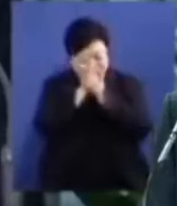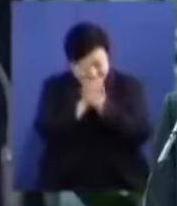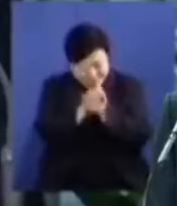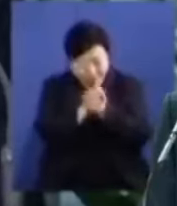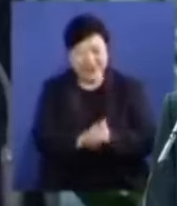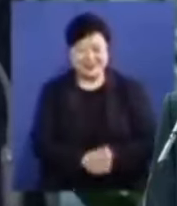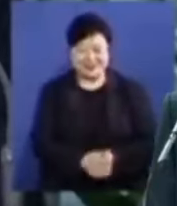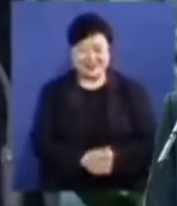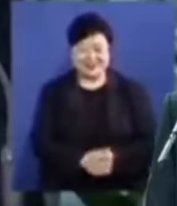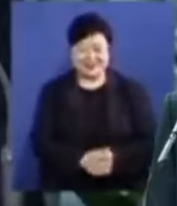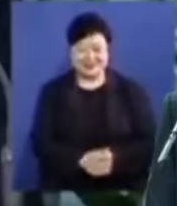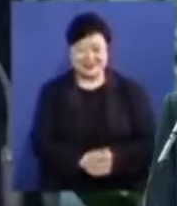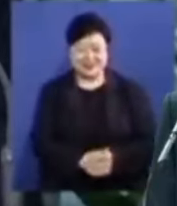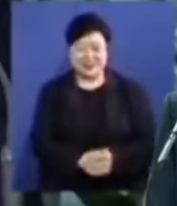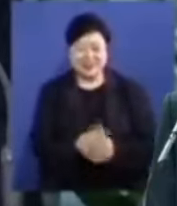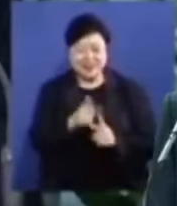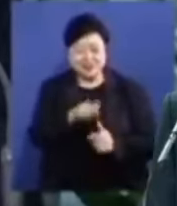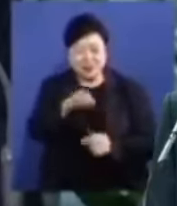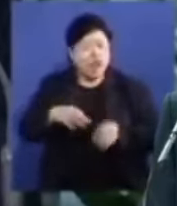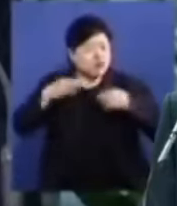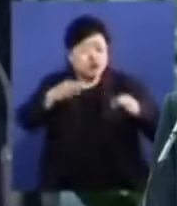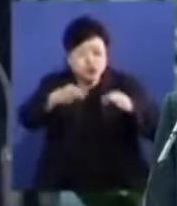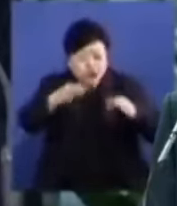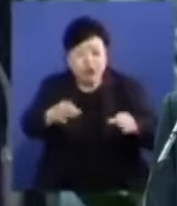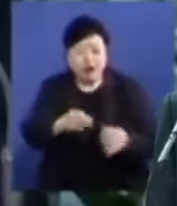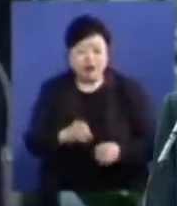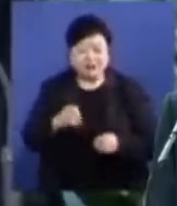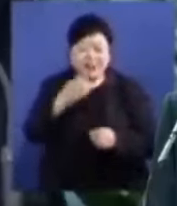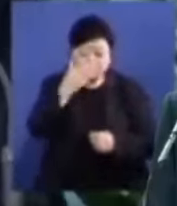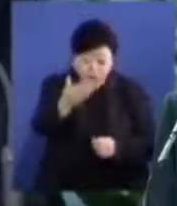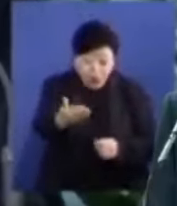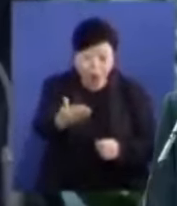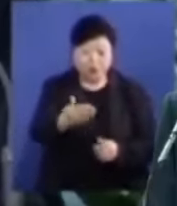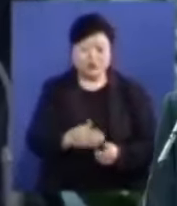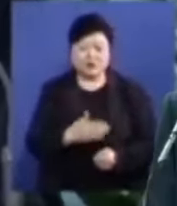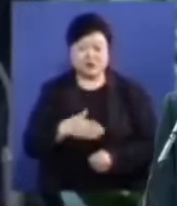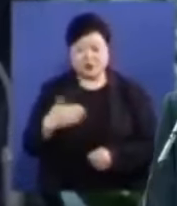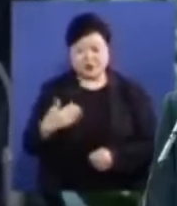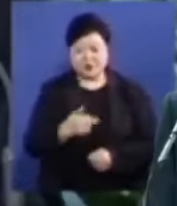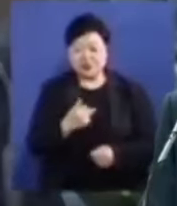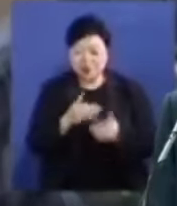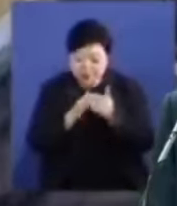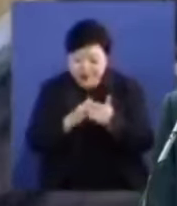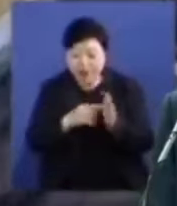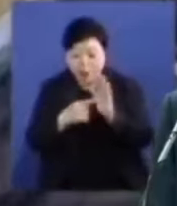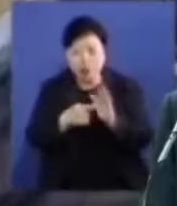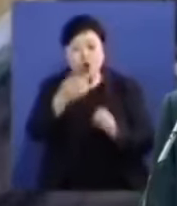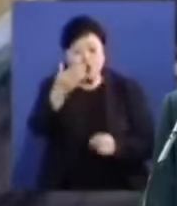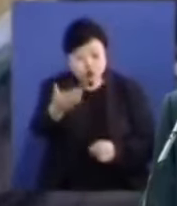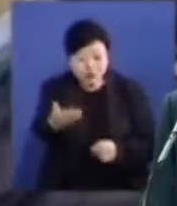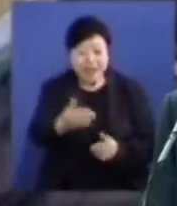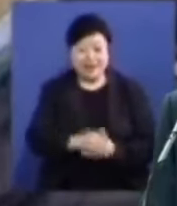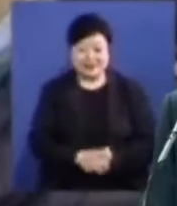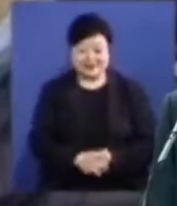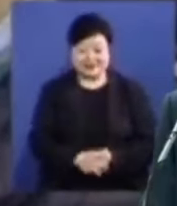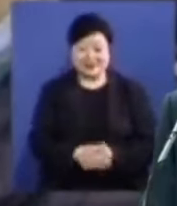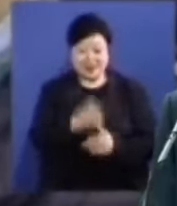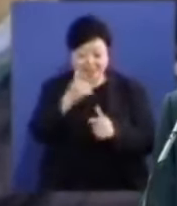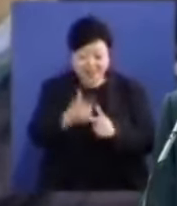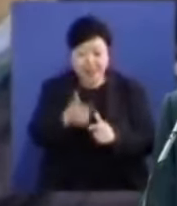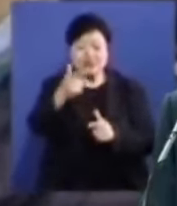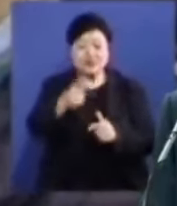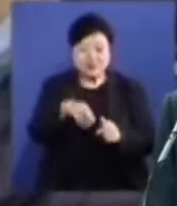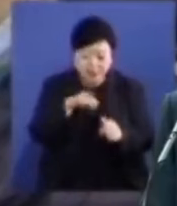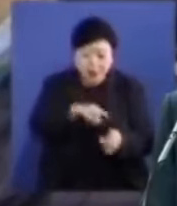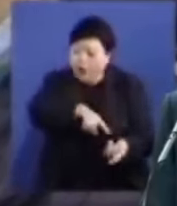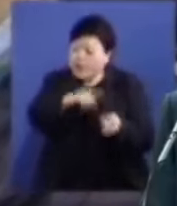하여 너희는 내게 부르짖어라 내가 내게 응답하겠고 내가 알지 못하는 크고 비밀한 일을 보여주려고 했는데, 예수님을